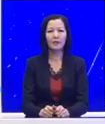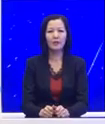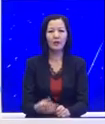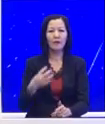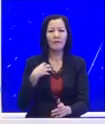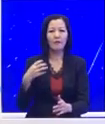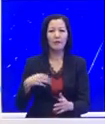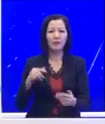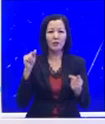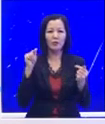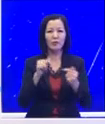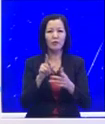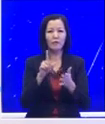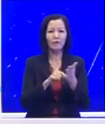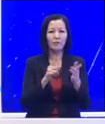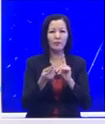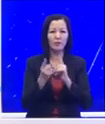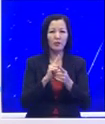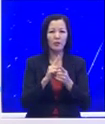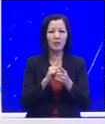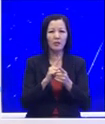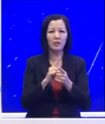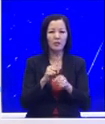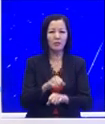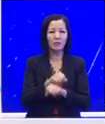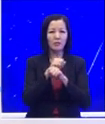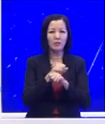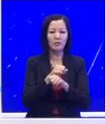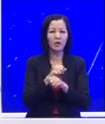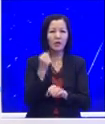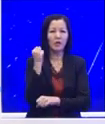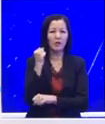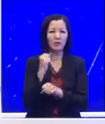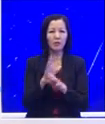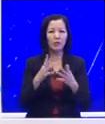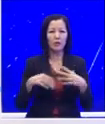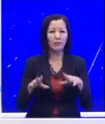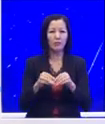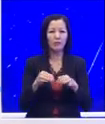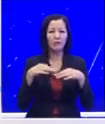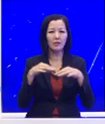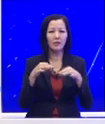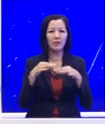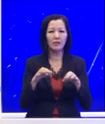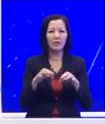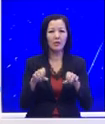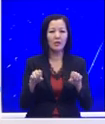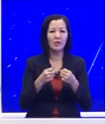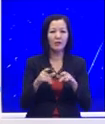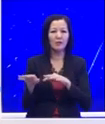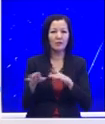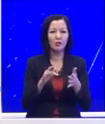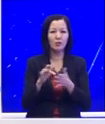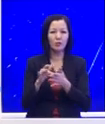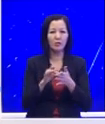Во Франции протесты против пенсионной реформы и особенно забастовка работников общественного транспорта оказывают разрушительные воздействия